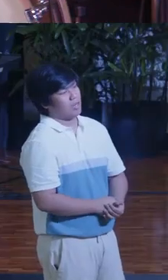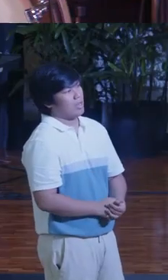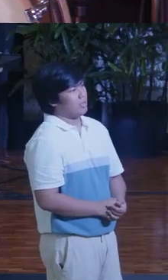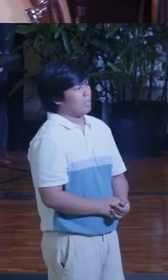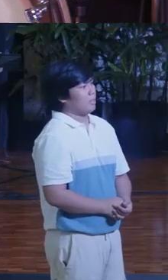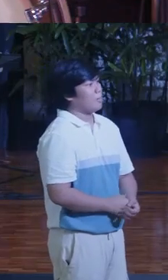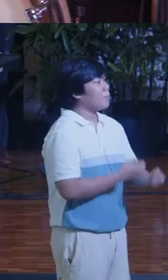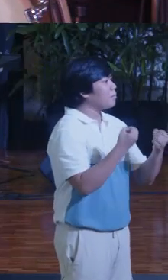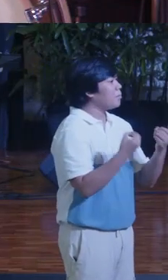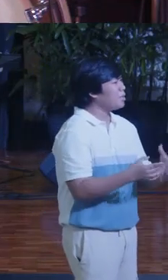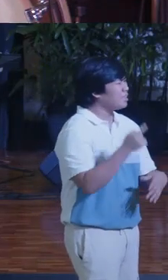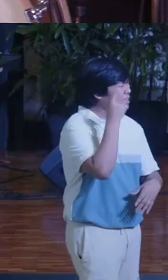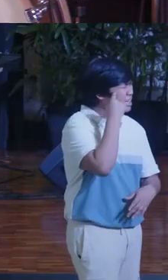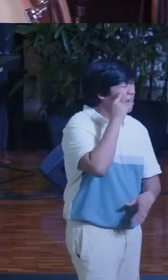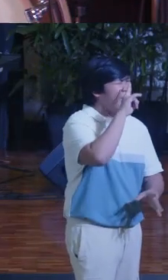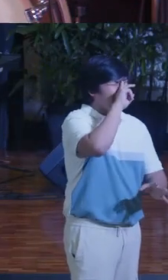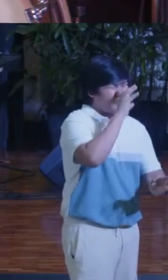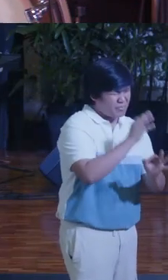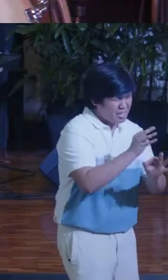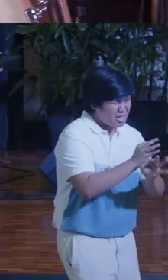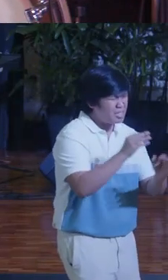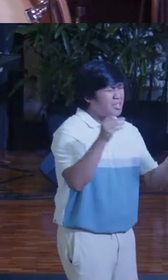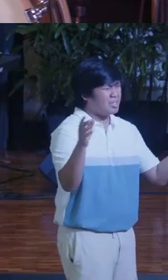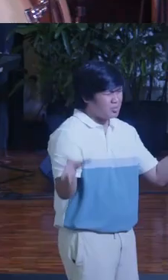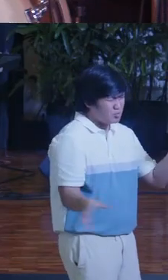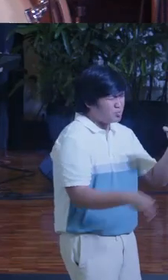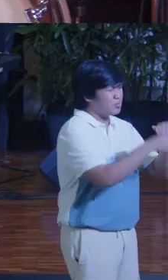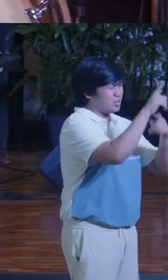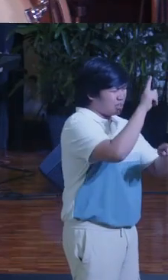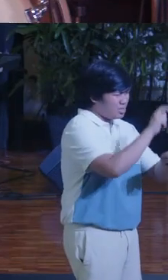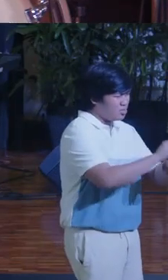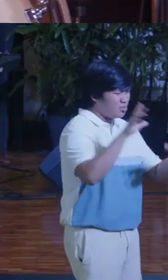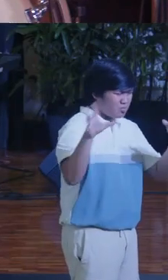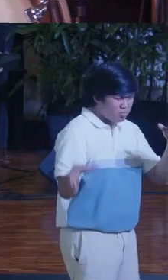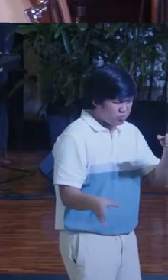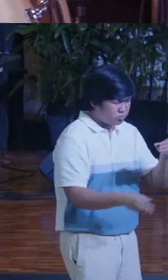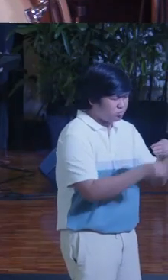works. Scripture plus tradition.